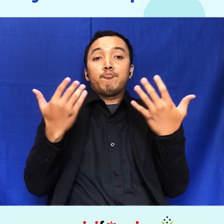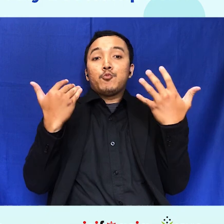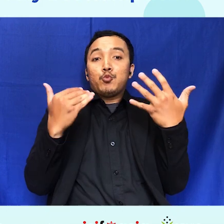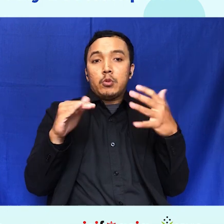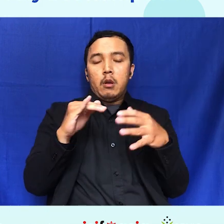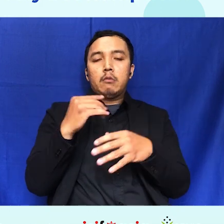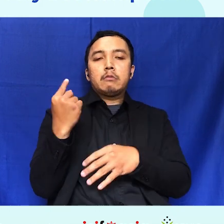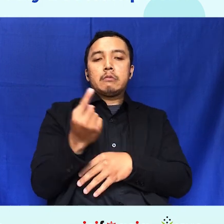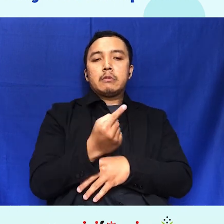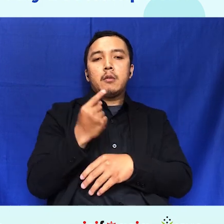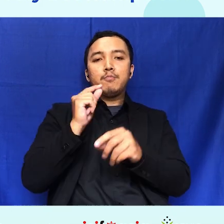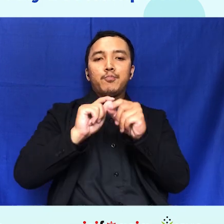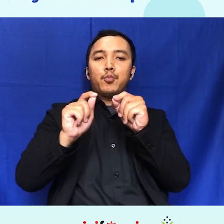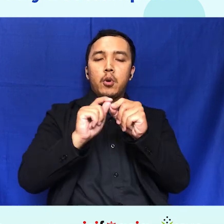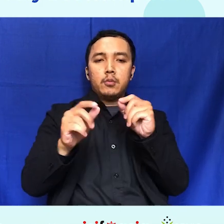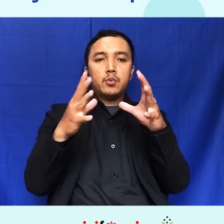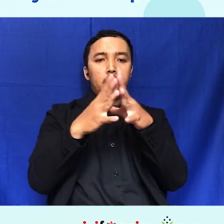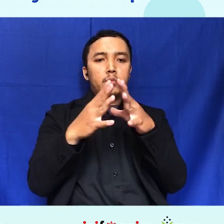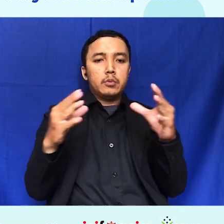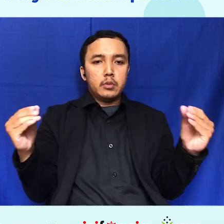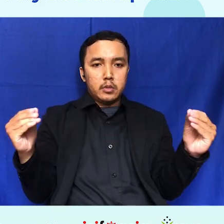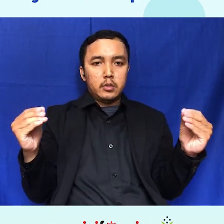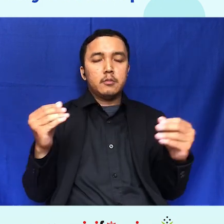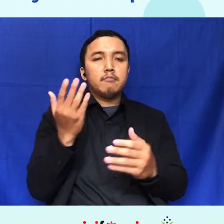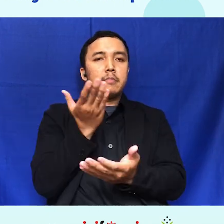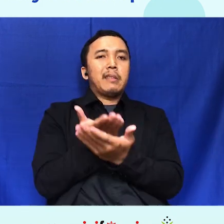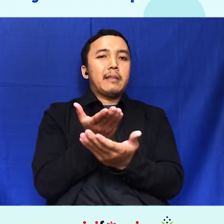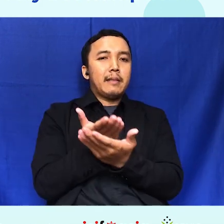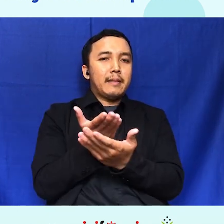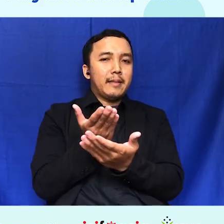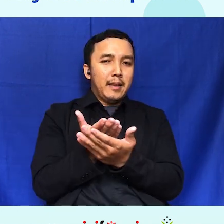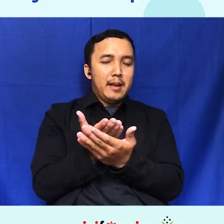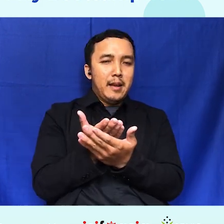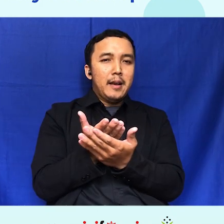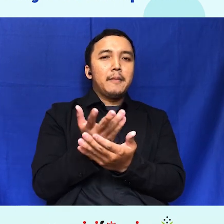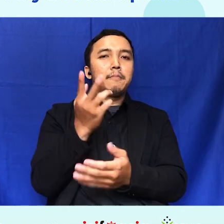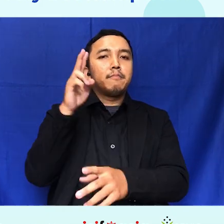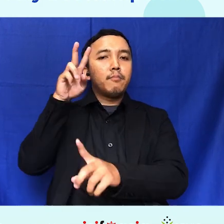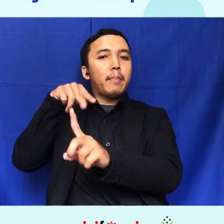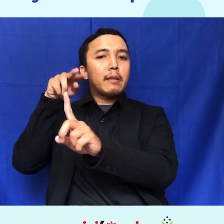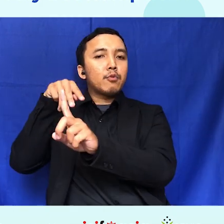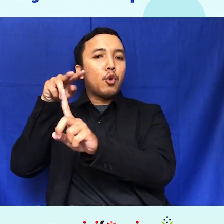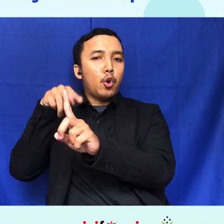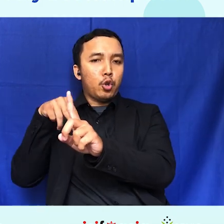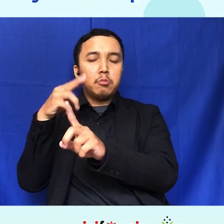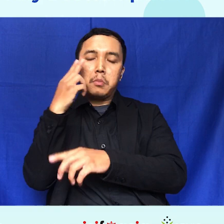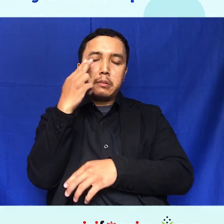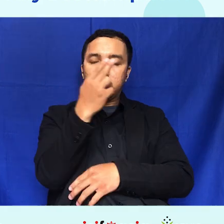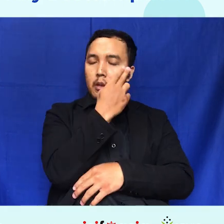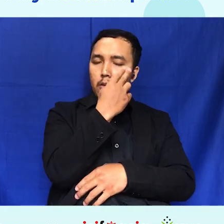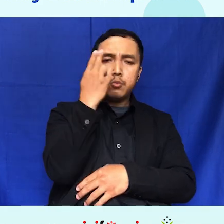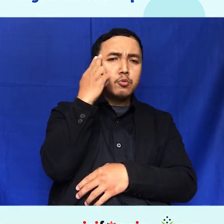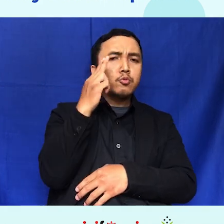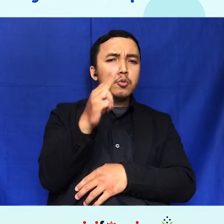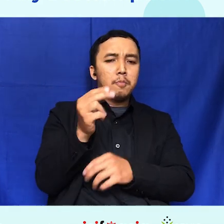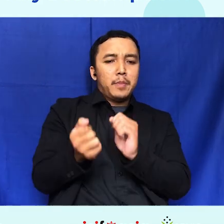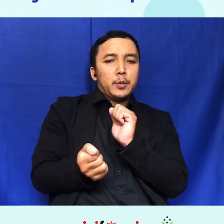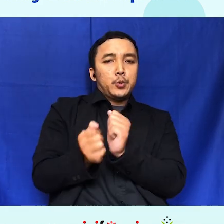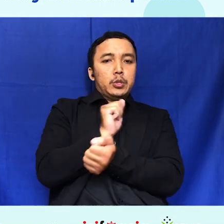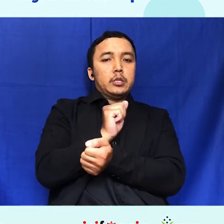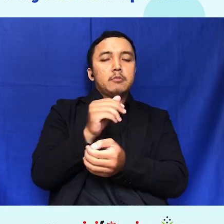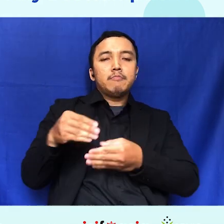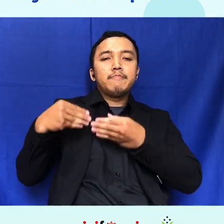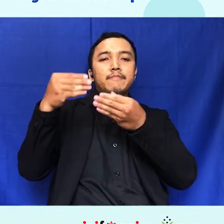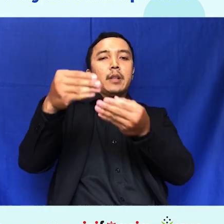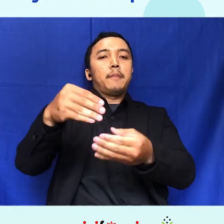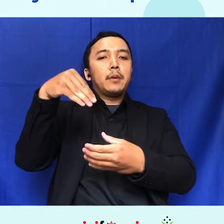Setelah kita membuat solusi permasalahan, kami meminta kembali bantuan mentor teman netra untuk menguji dan memberi masukan